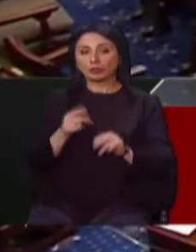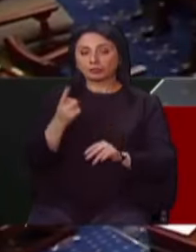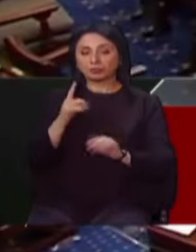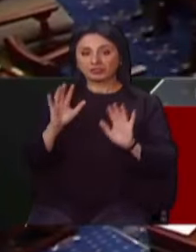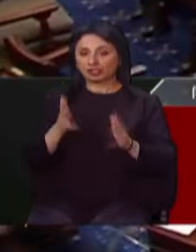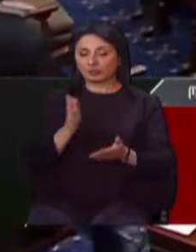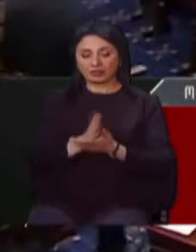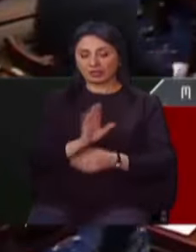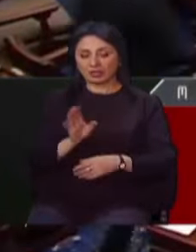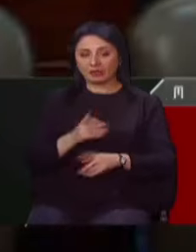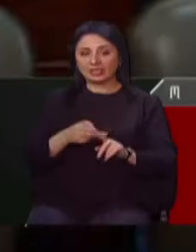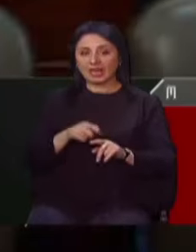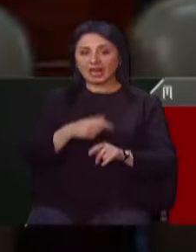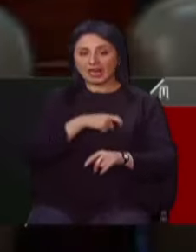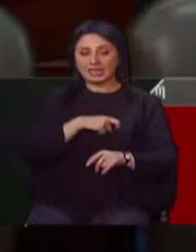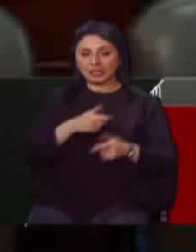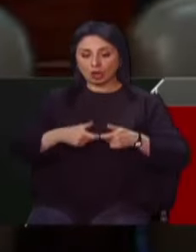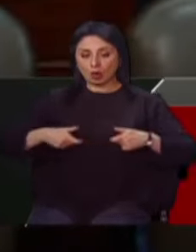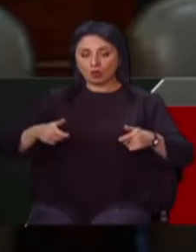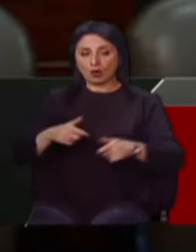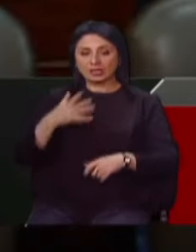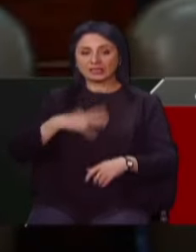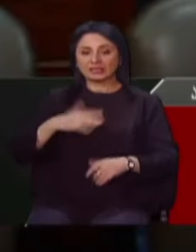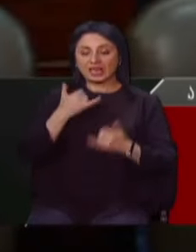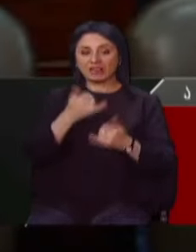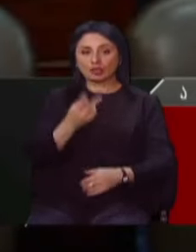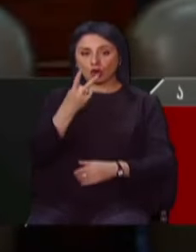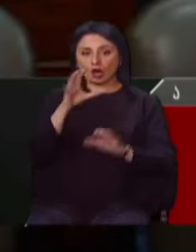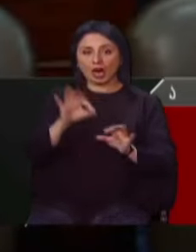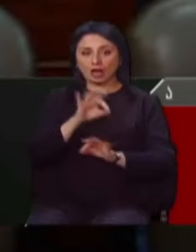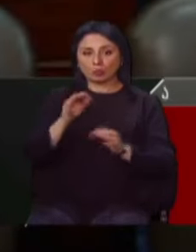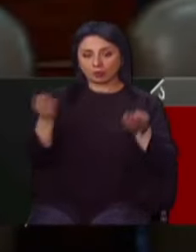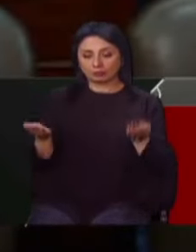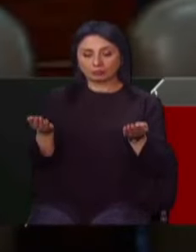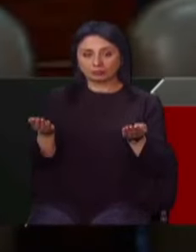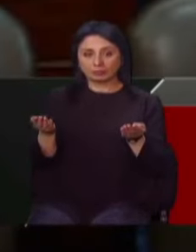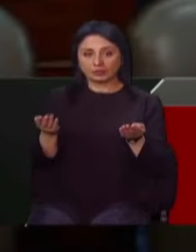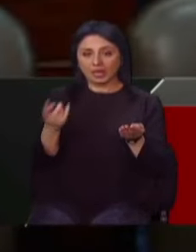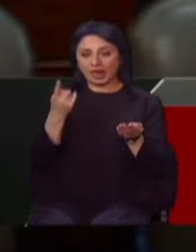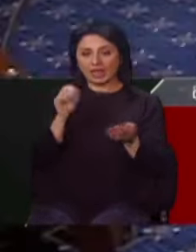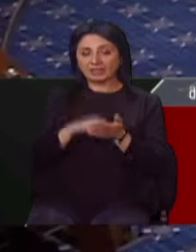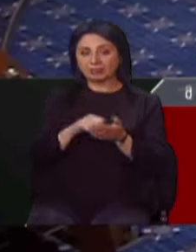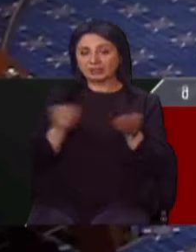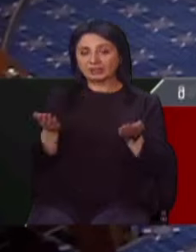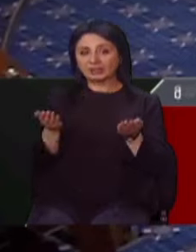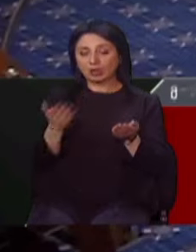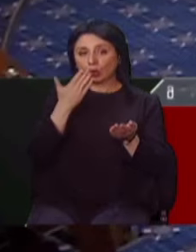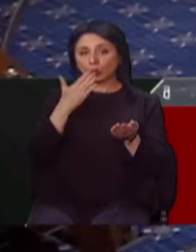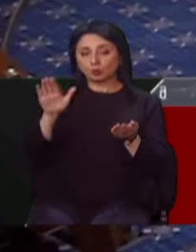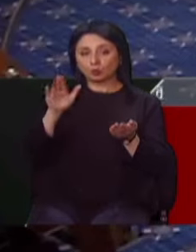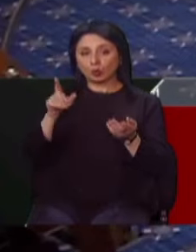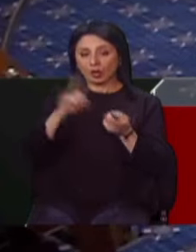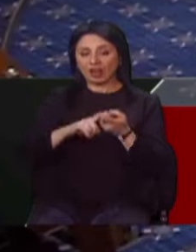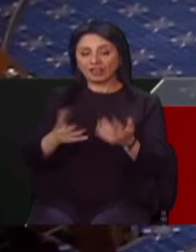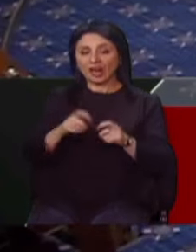პირველი შემთხვევა არ არის. ახლა სენატსა და კონგრესში საქართველოსთვის ორი კანონპროექტი დევს და ყველას ერთი მიზეზი აქვს და მას უცხოური